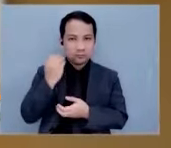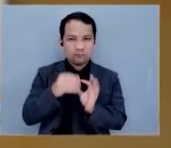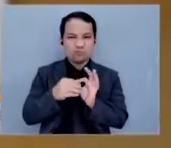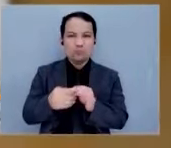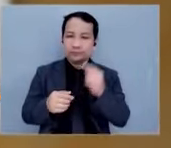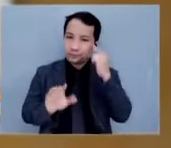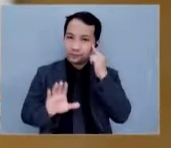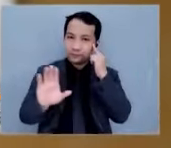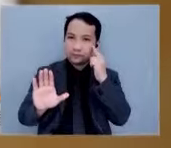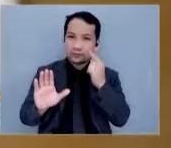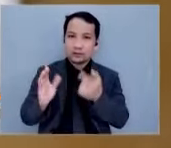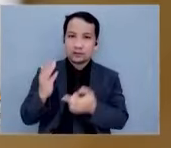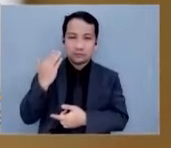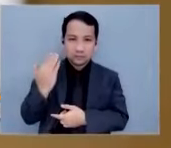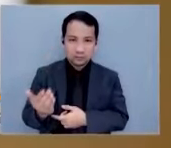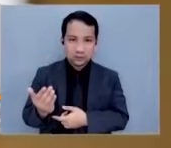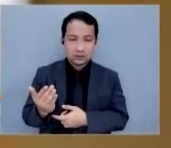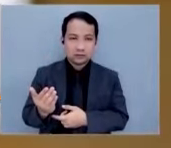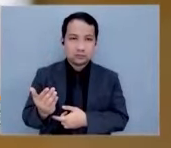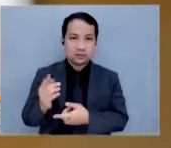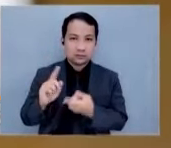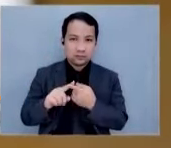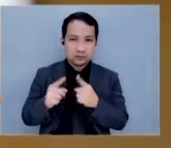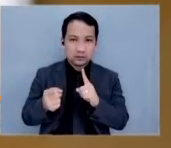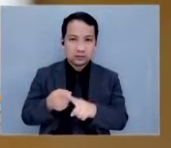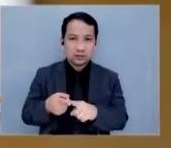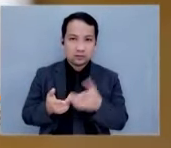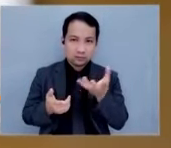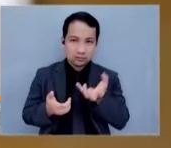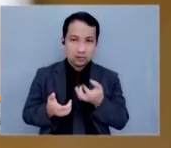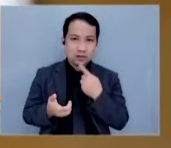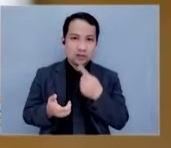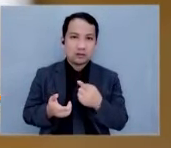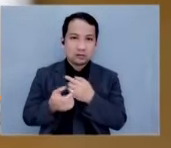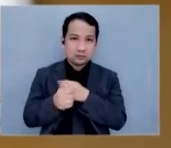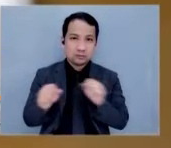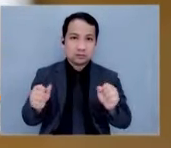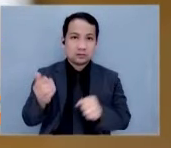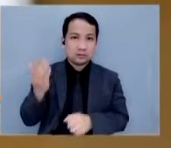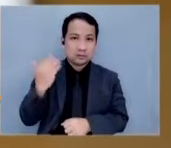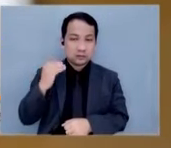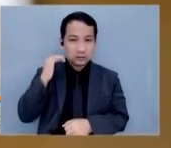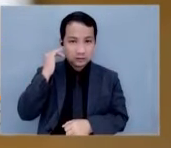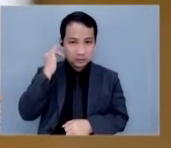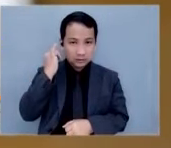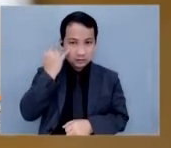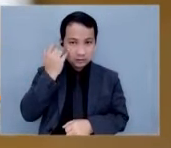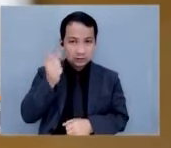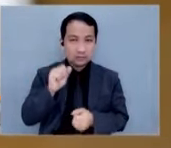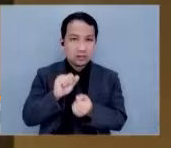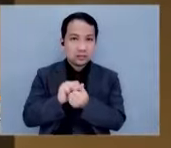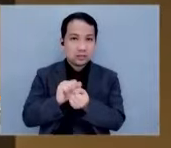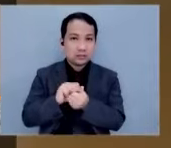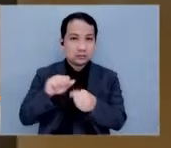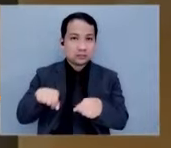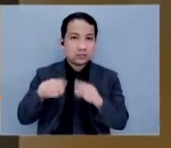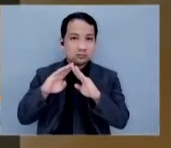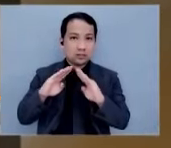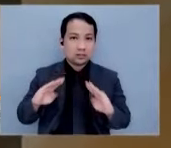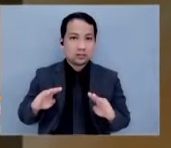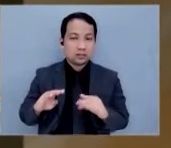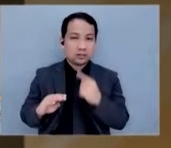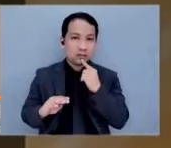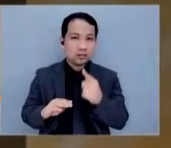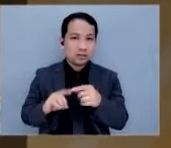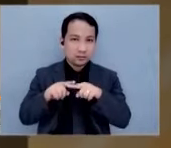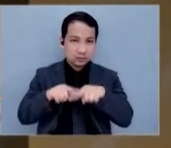kanyang namayapang kaibigan. Baka nga raw nailigtas pa noon si Jacqueline kung may kasama ito. Yan naman ang pinagbasehan ng